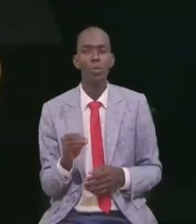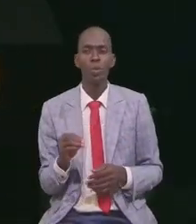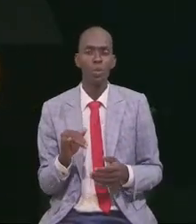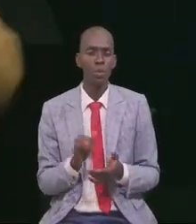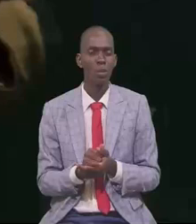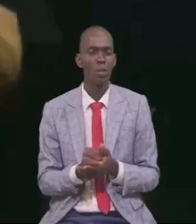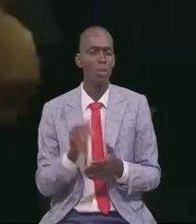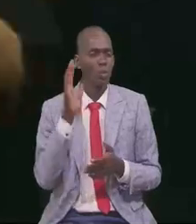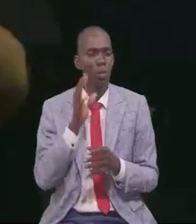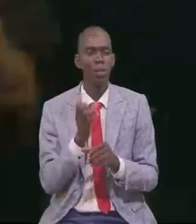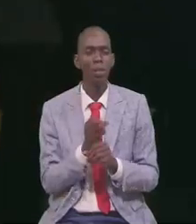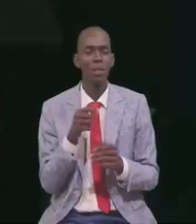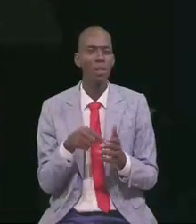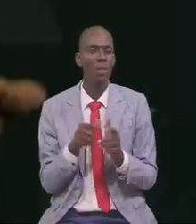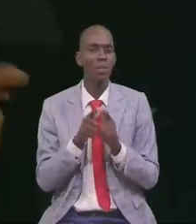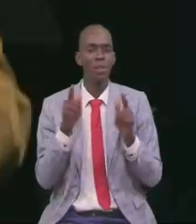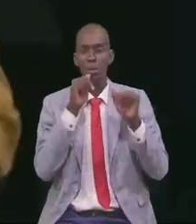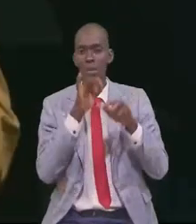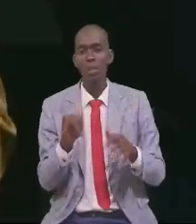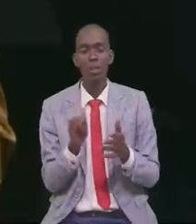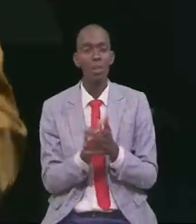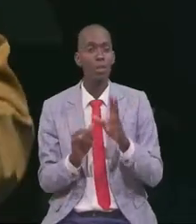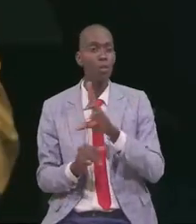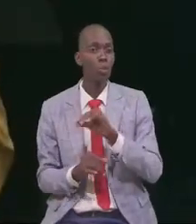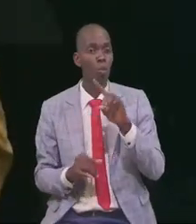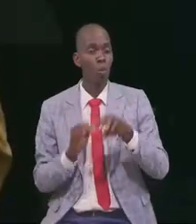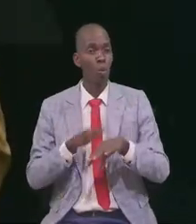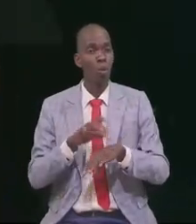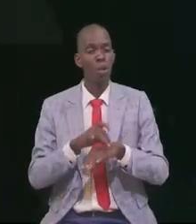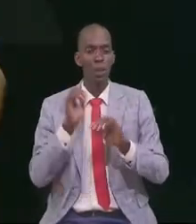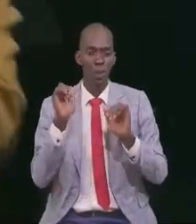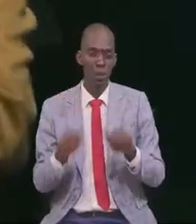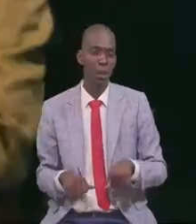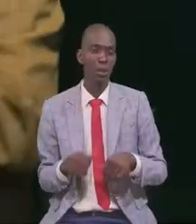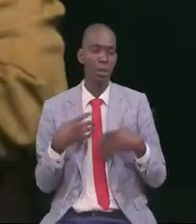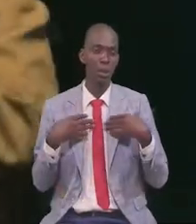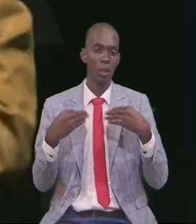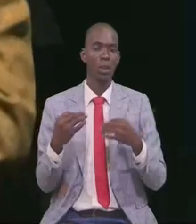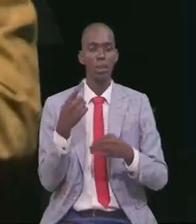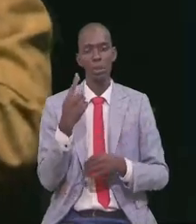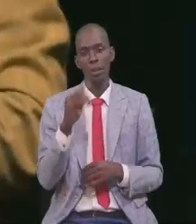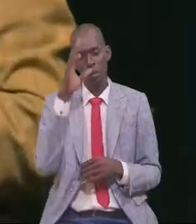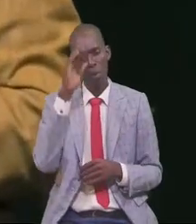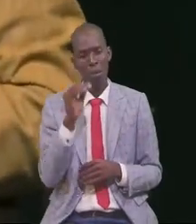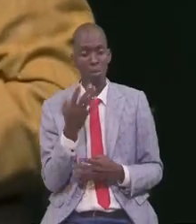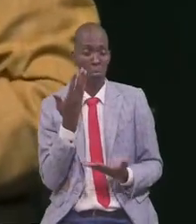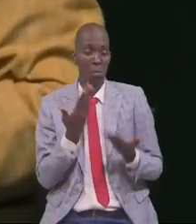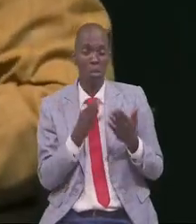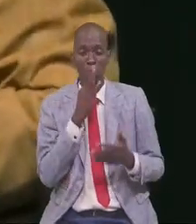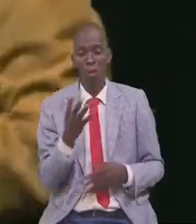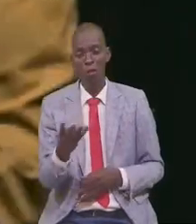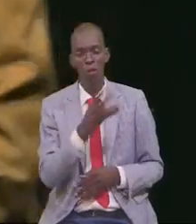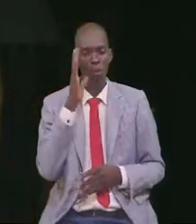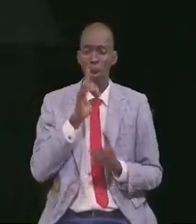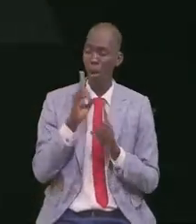bénédiction que personne d'autre sur la terre ne peut donner à l'homme? Et il m'aurait répondu, vous savez quoi, pasteur,